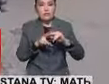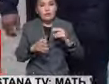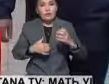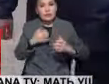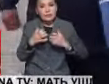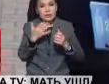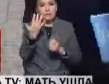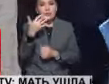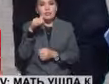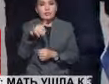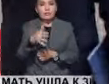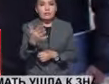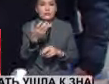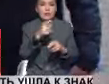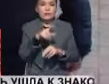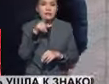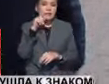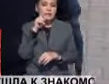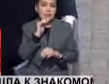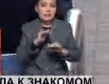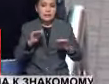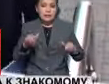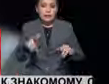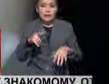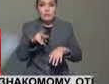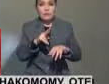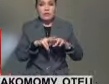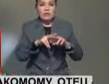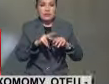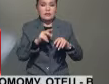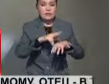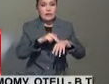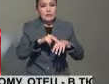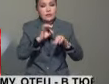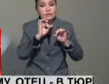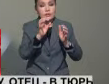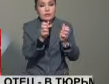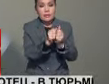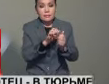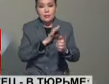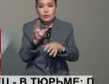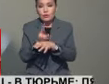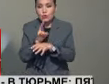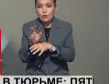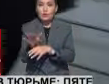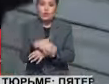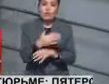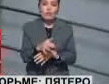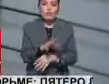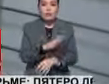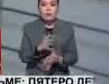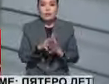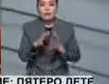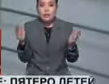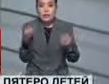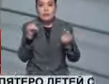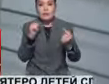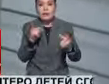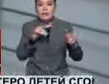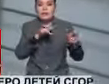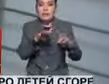около 5500 несовершеннолетних были доставлены в отделы полиции Астаны за нахождение в ночное время на улице. А большинство противоправных